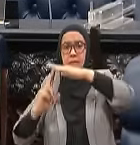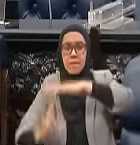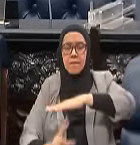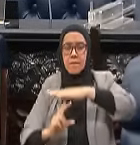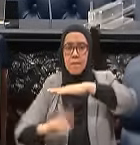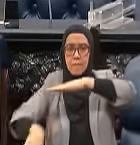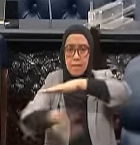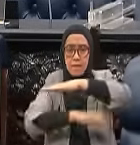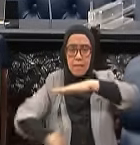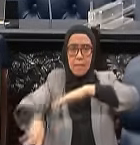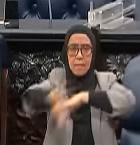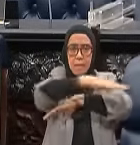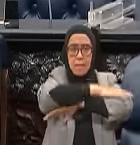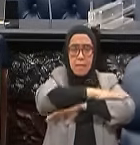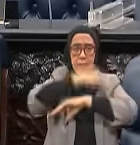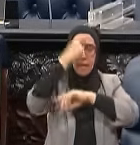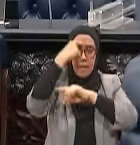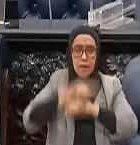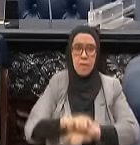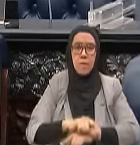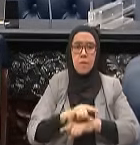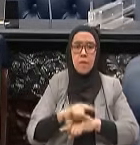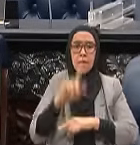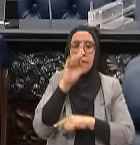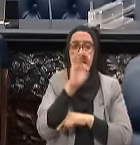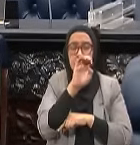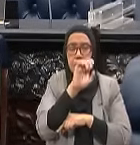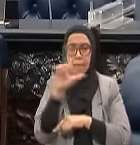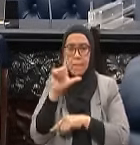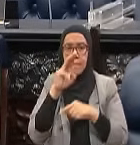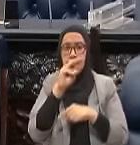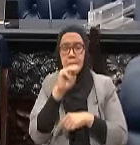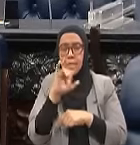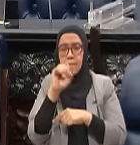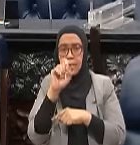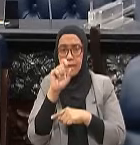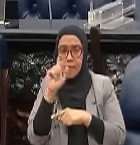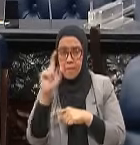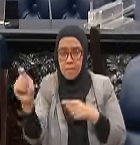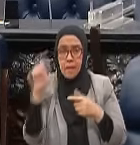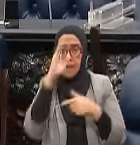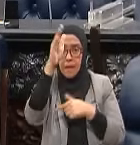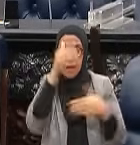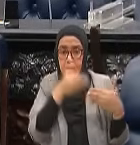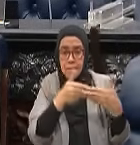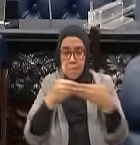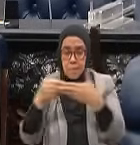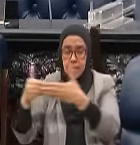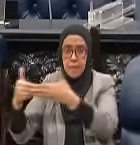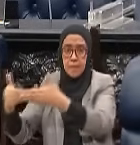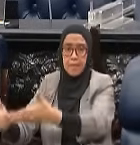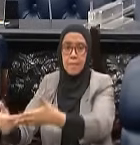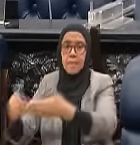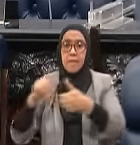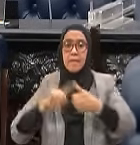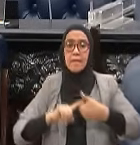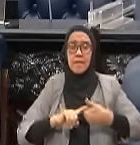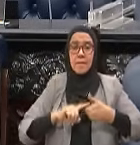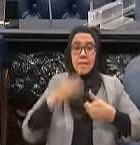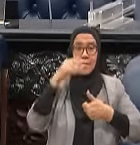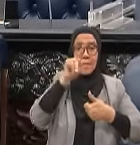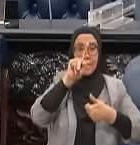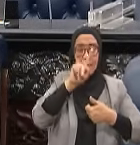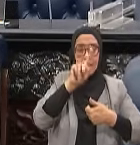selalu pada 23 orkes 21 sistem kabel Miss akan disambungkan dengan sistem ke episode